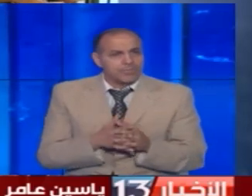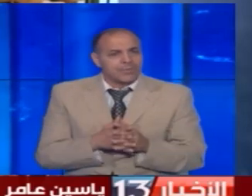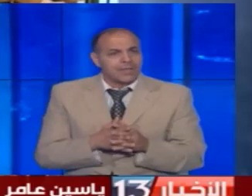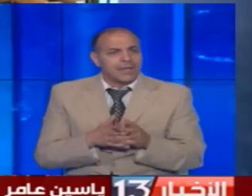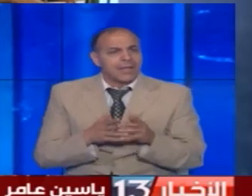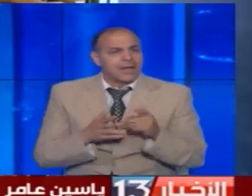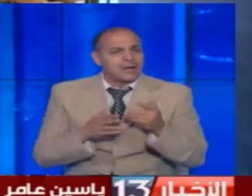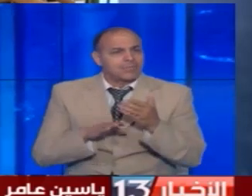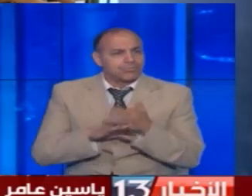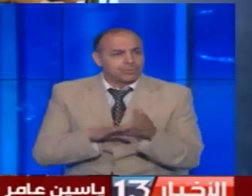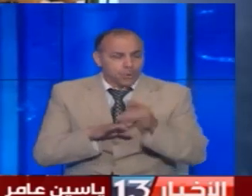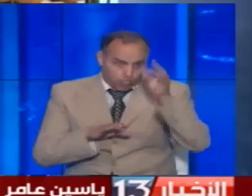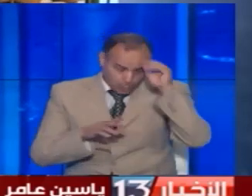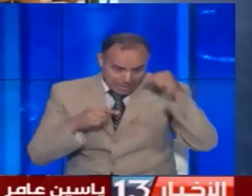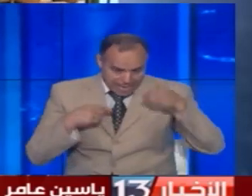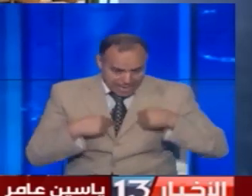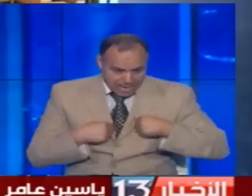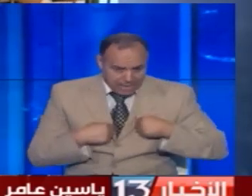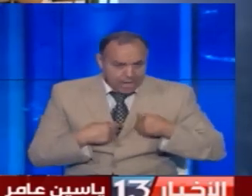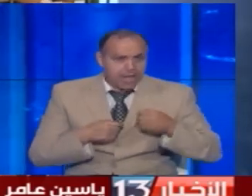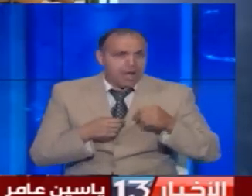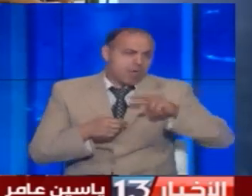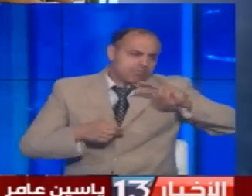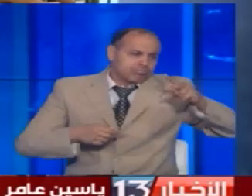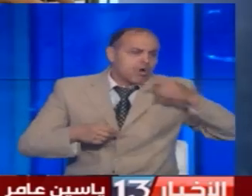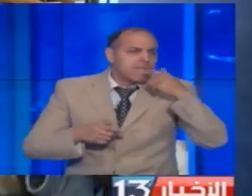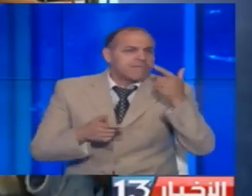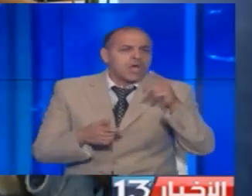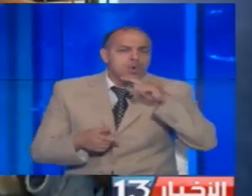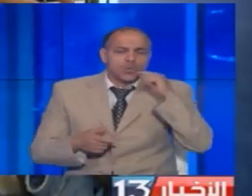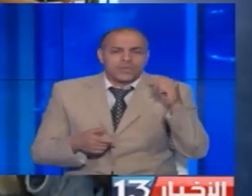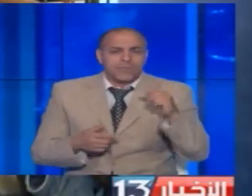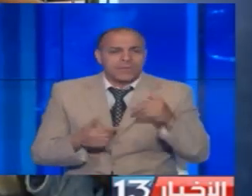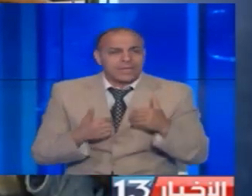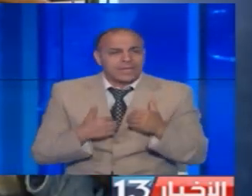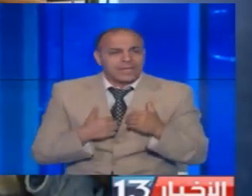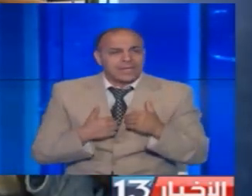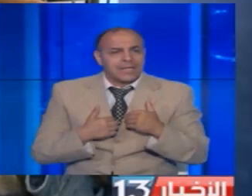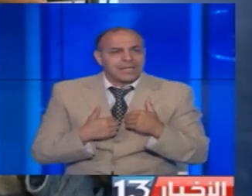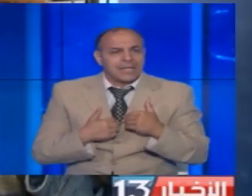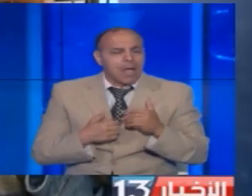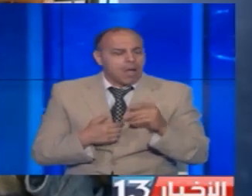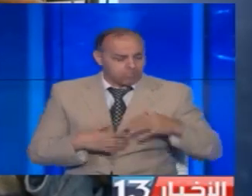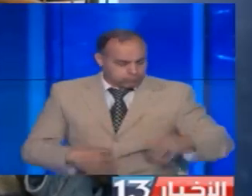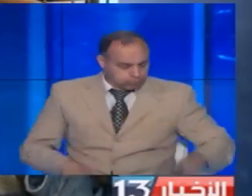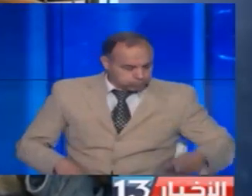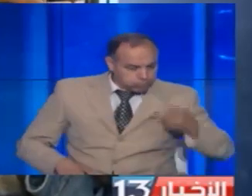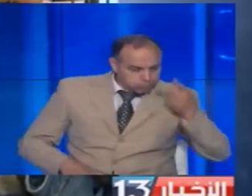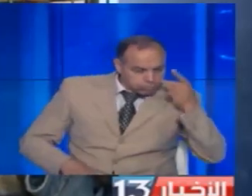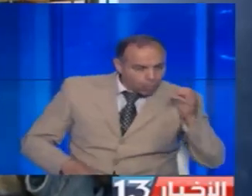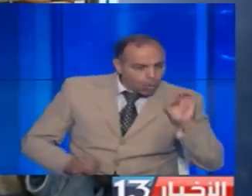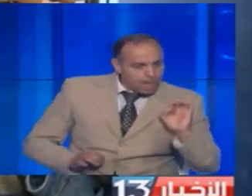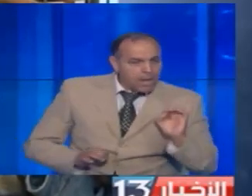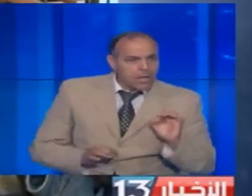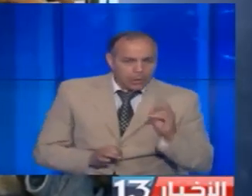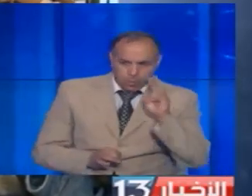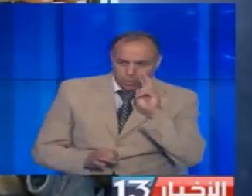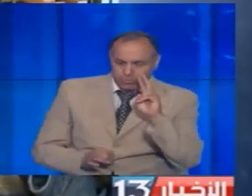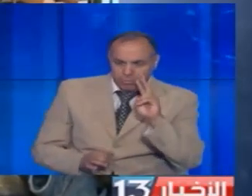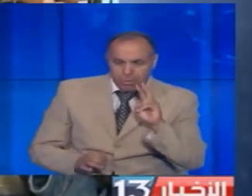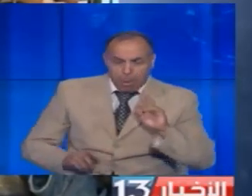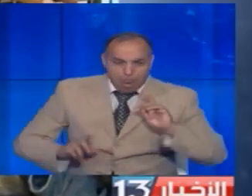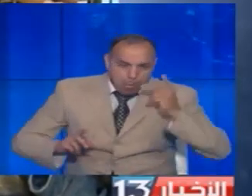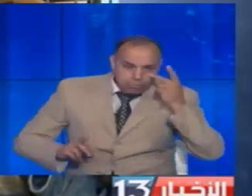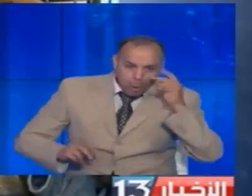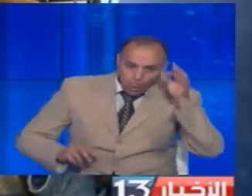اللي نتفرقوا به كتونس على المنتوج الموجود حالياً في روسيا هي الكاليتي. كلهم تو قاعدين يشوفوا يلقاو في